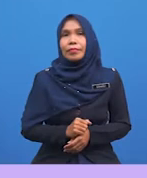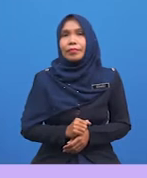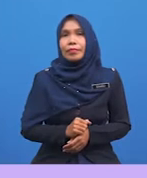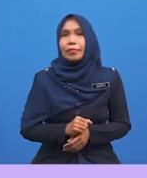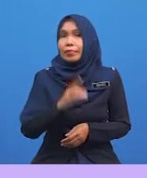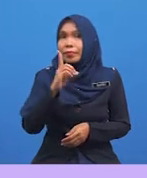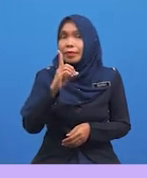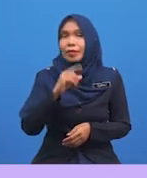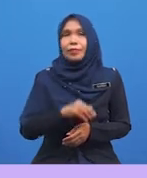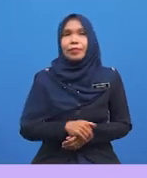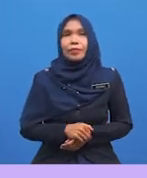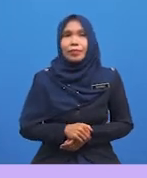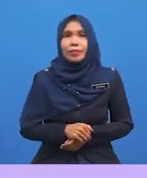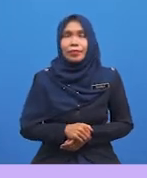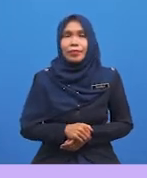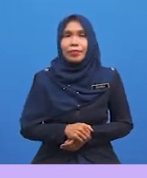D. Dungun.